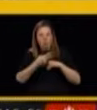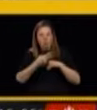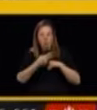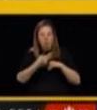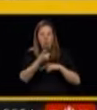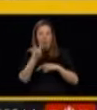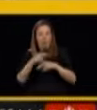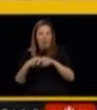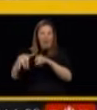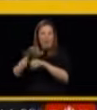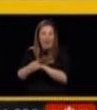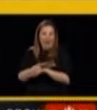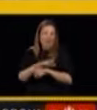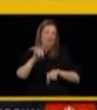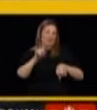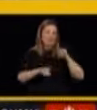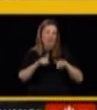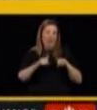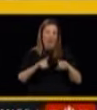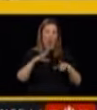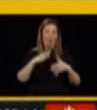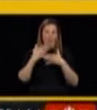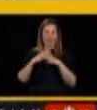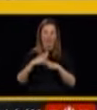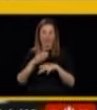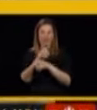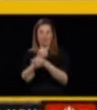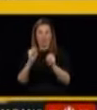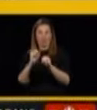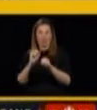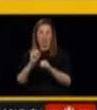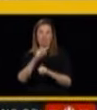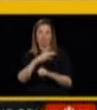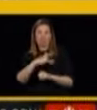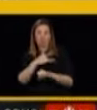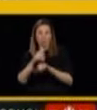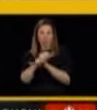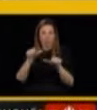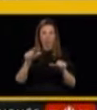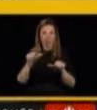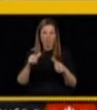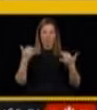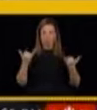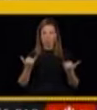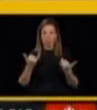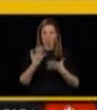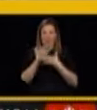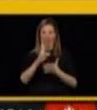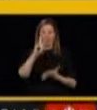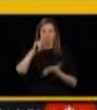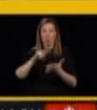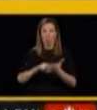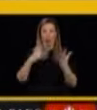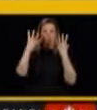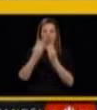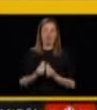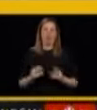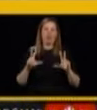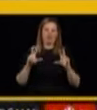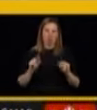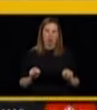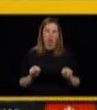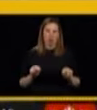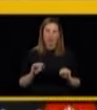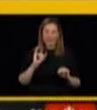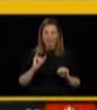proposés au mois de mai ou au mois de juin. Donc, on ne peut pas dire qu'il y en a 2000 qui sont prêts à travailler aujourd'hui à temps plein. Là. Mais tous ceux qui sont prêts